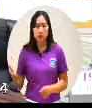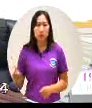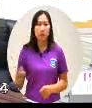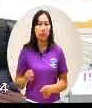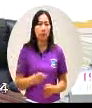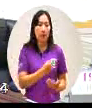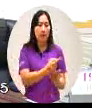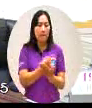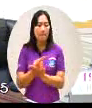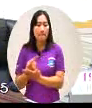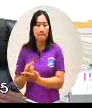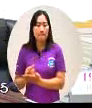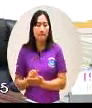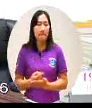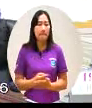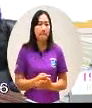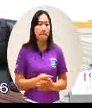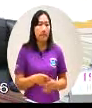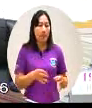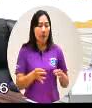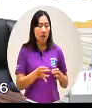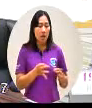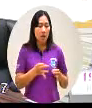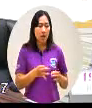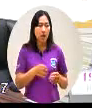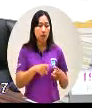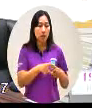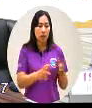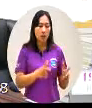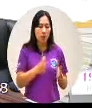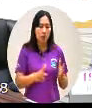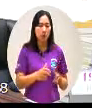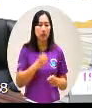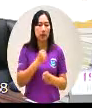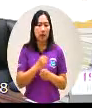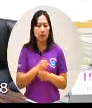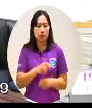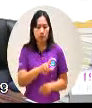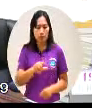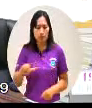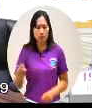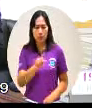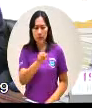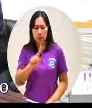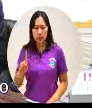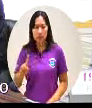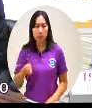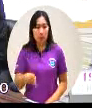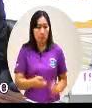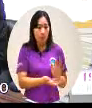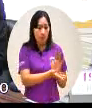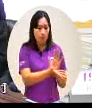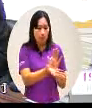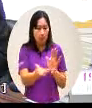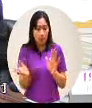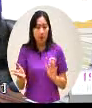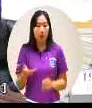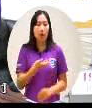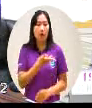过小型的模型，哦，大家展示伫这个展览馆内底，加上咱龙鱼特产的这个贩